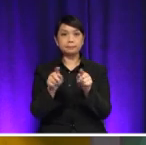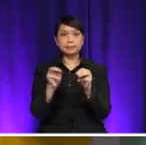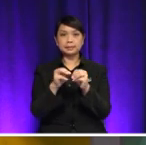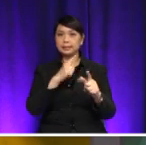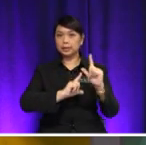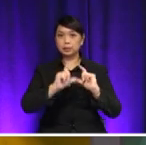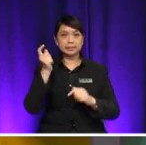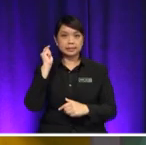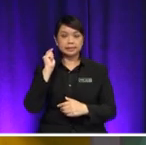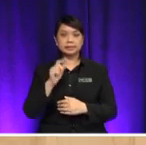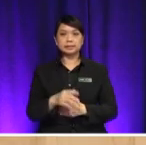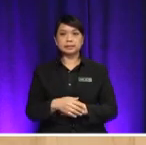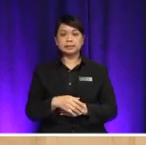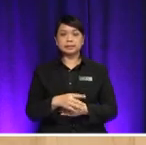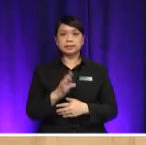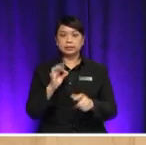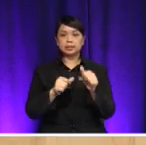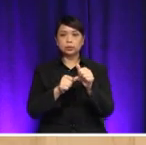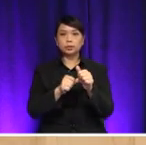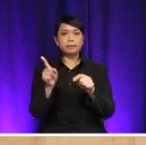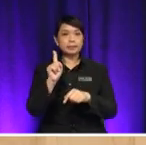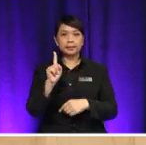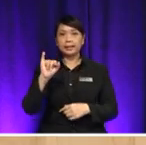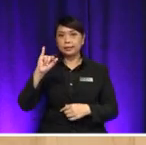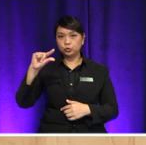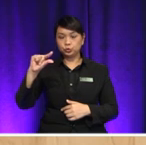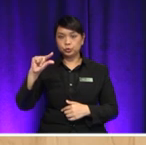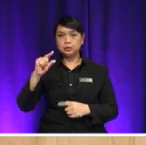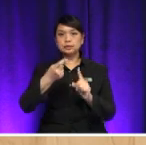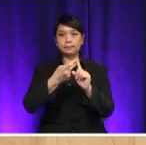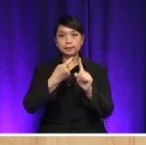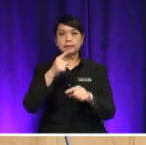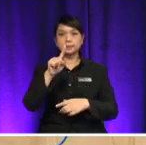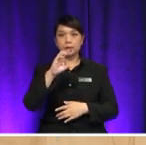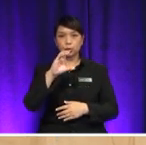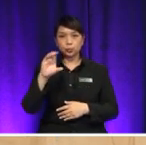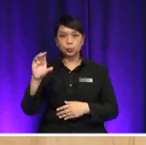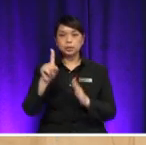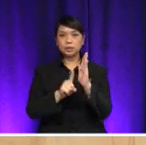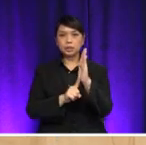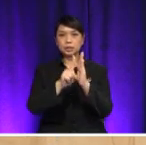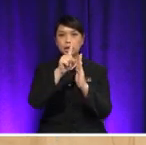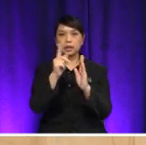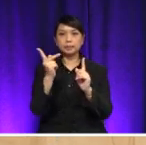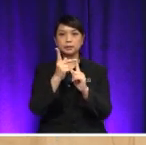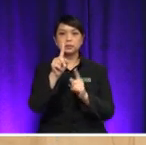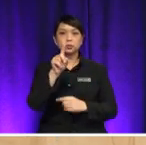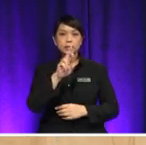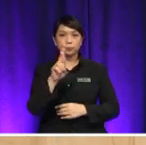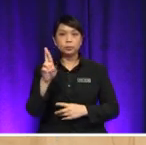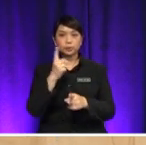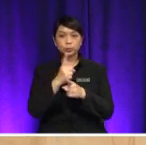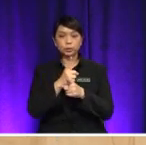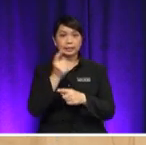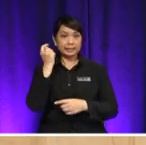di mana-mana Instagram 900 meningkat kepada 1000 Oke